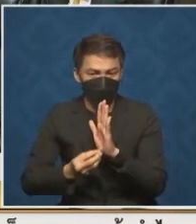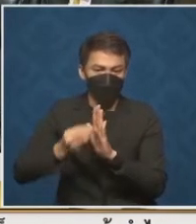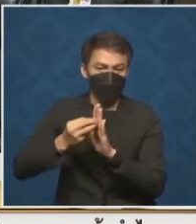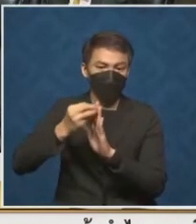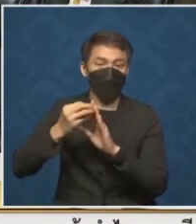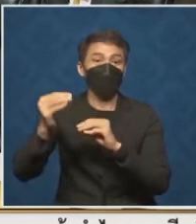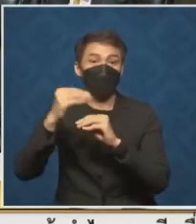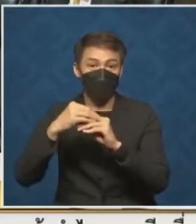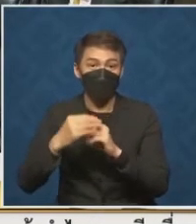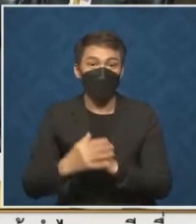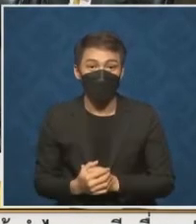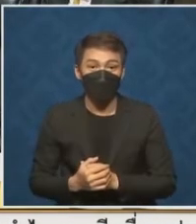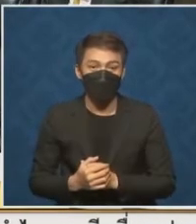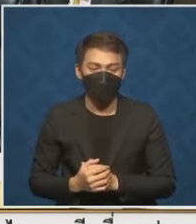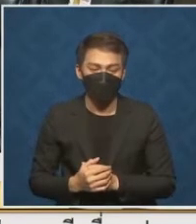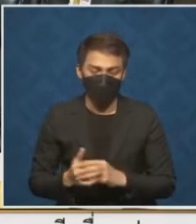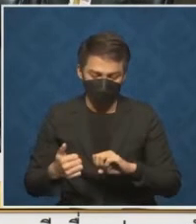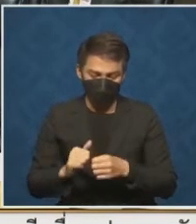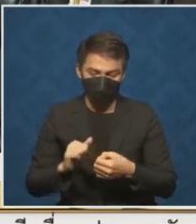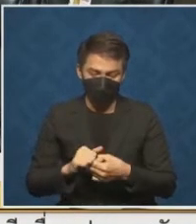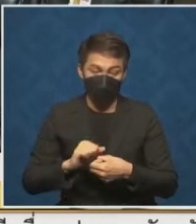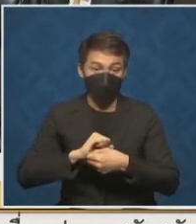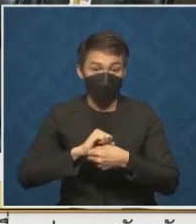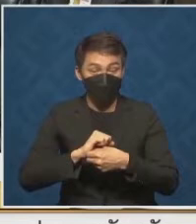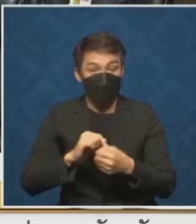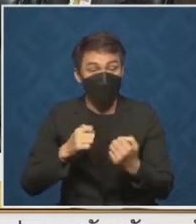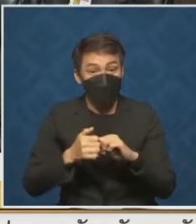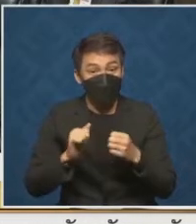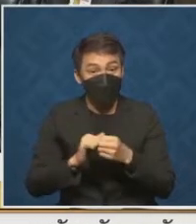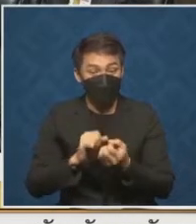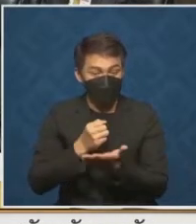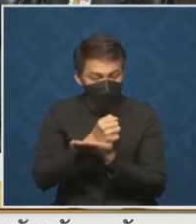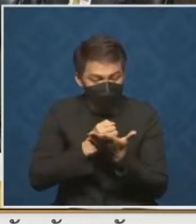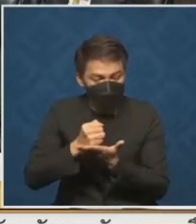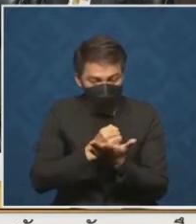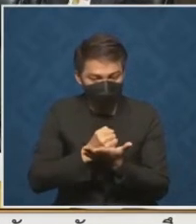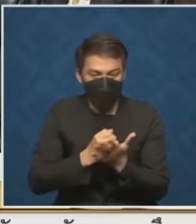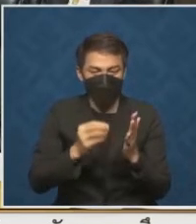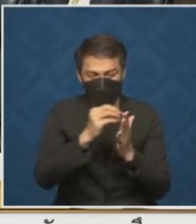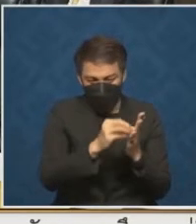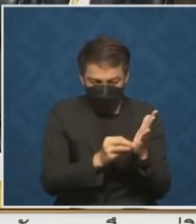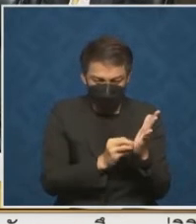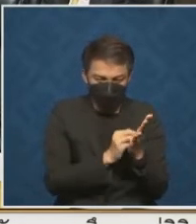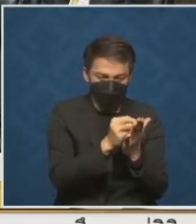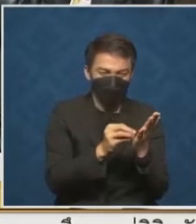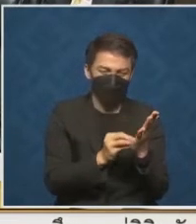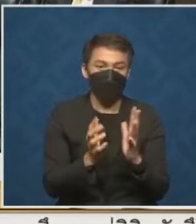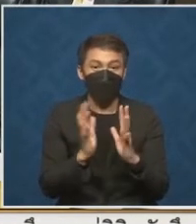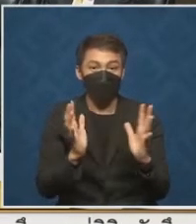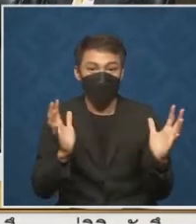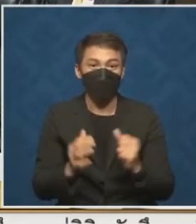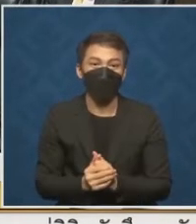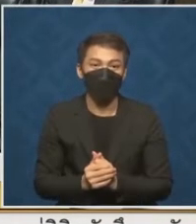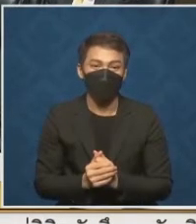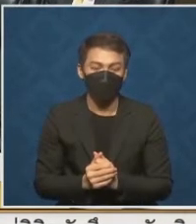ปัญหายาเสพติดที่แพร่ระบาดในประเทศอย่างกว้างขวางทุกพื้นที่และยังเป็นแหล่งส่งออก